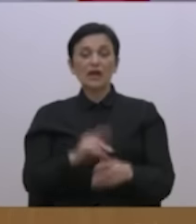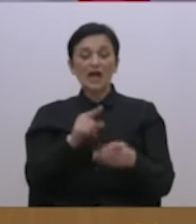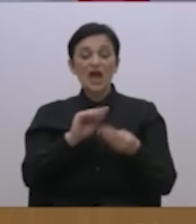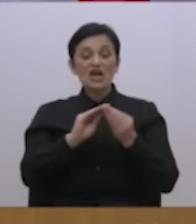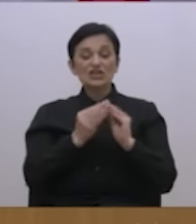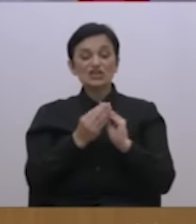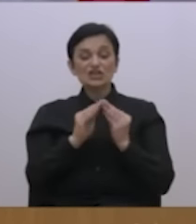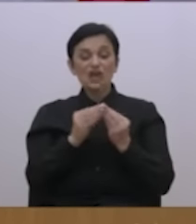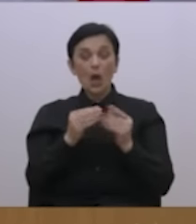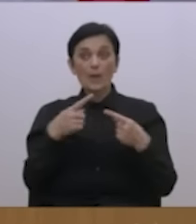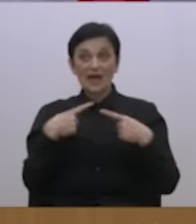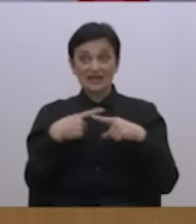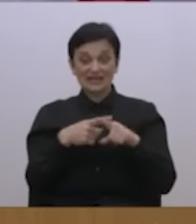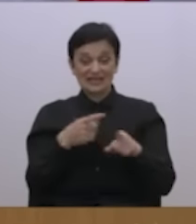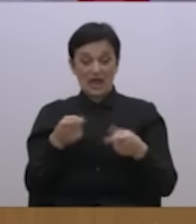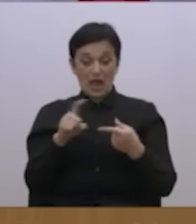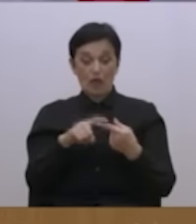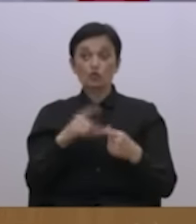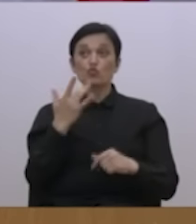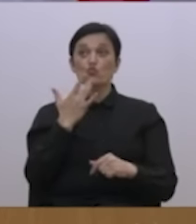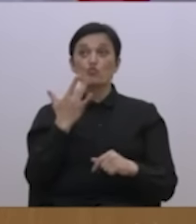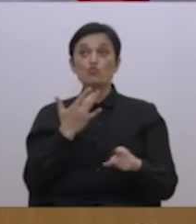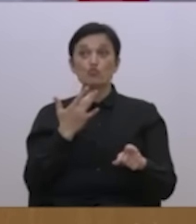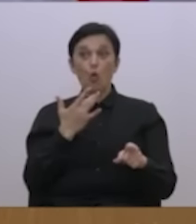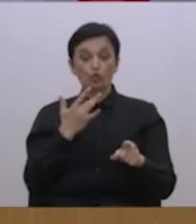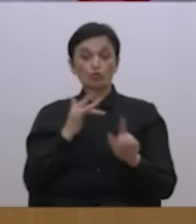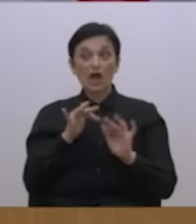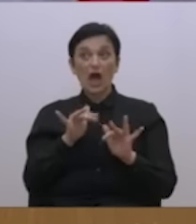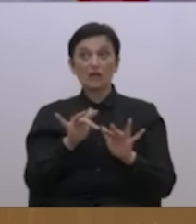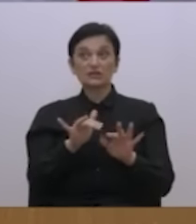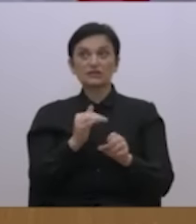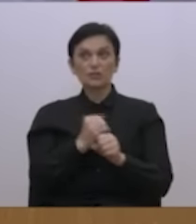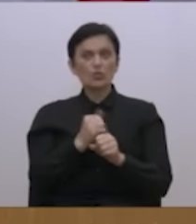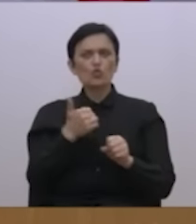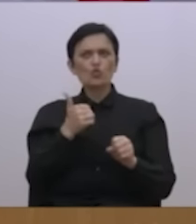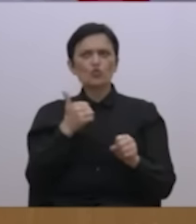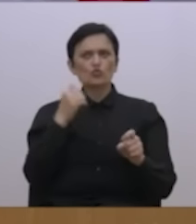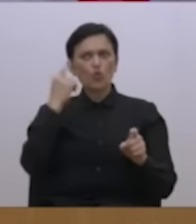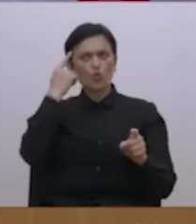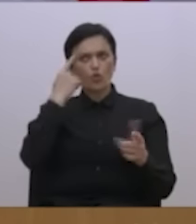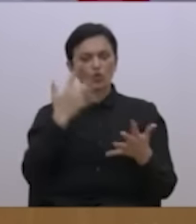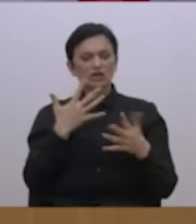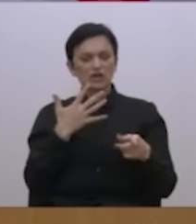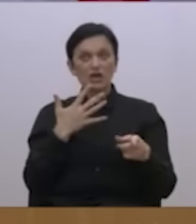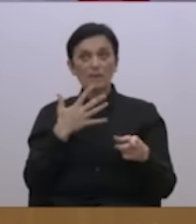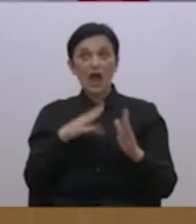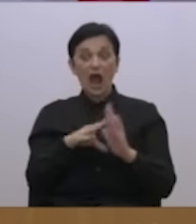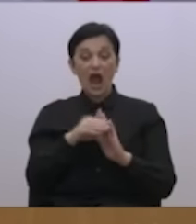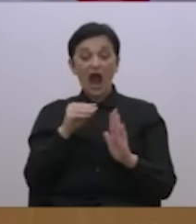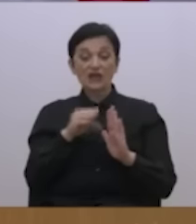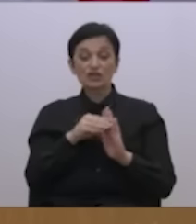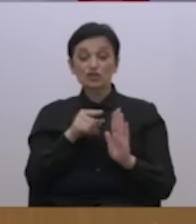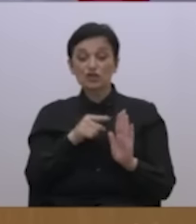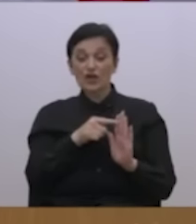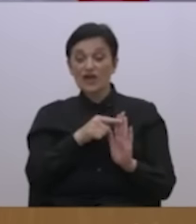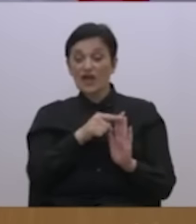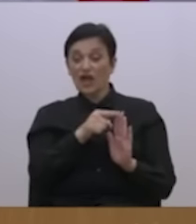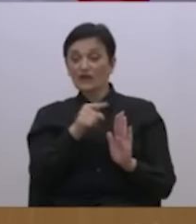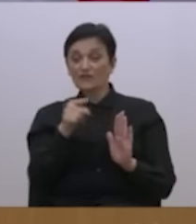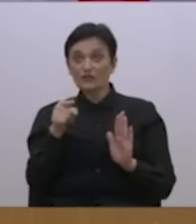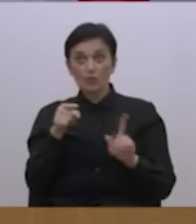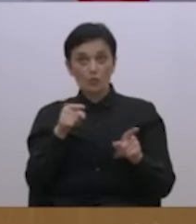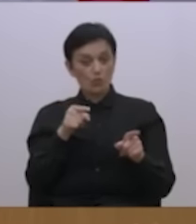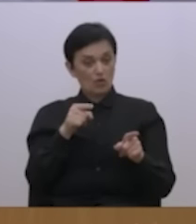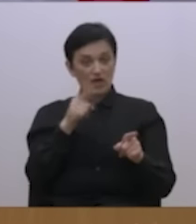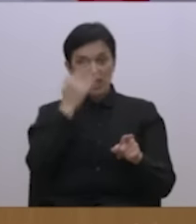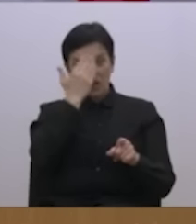შეთქმულების თეორიაზე დაფუძნებული პოლიტიკა რო უნდა აწარმოოთ? როგორ წარმოგიდგენიათ, რომ მთელი არჩევნების განმავლობაში არ მოგიწიოთ